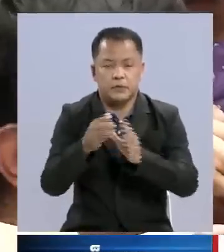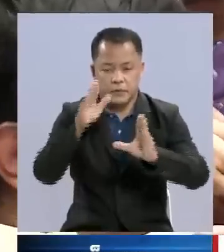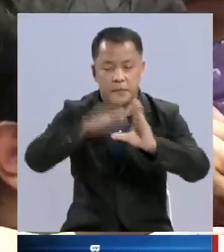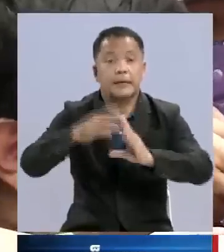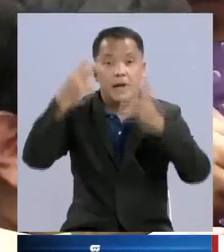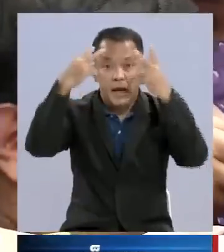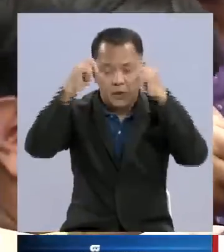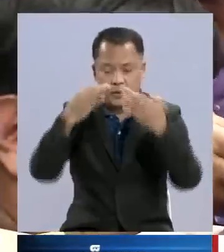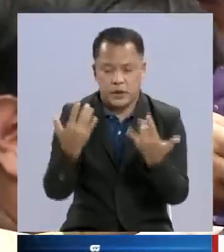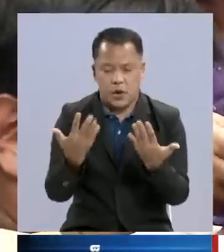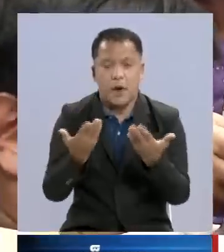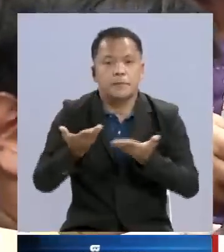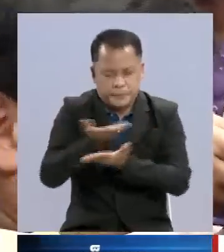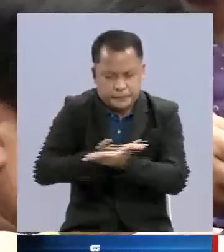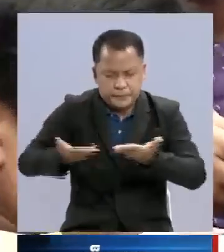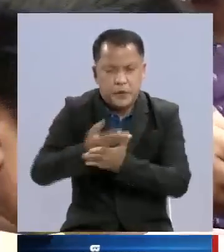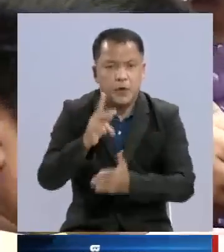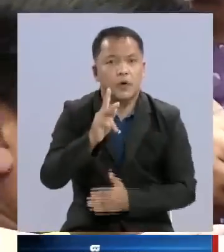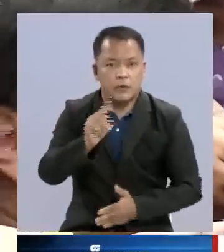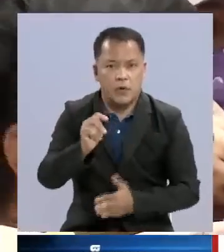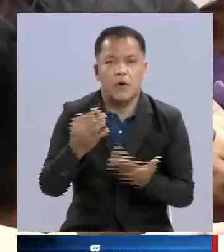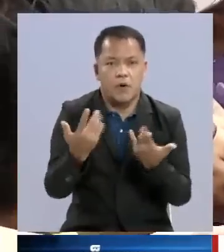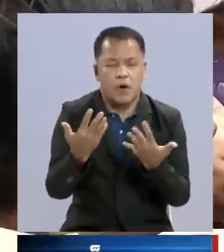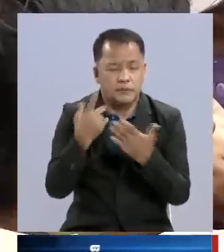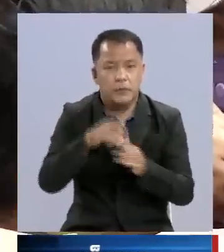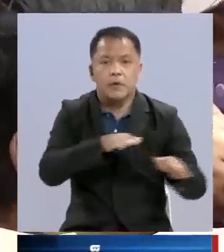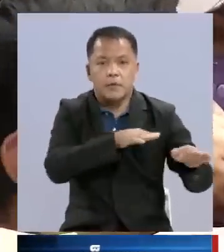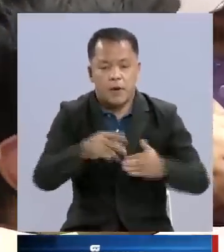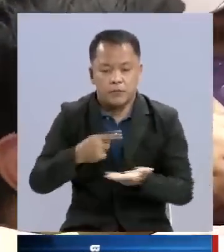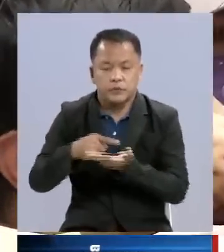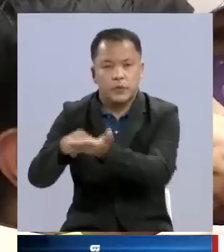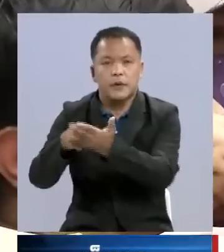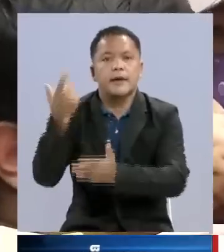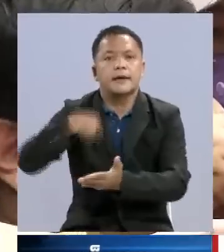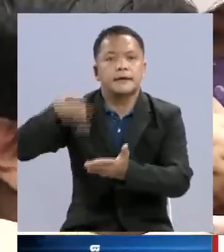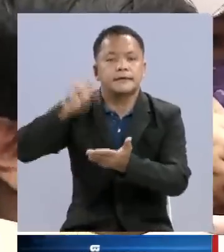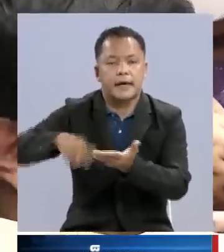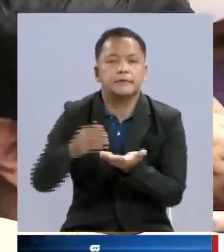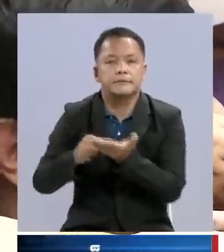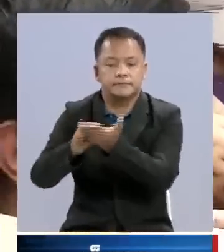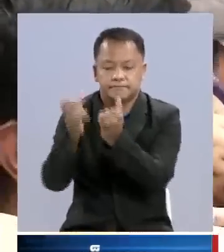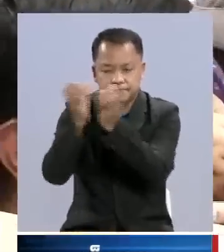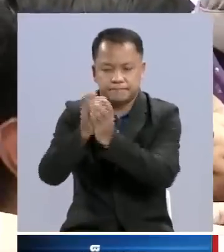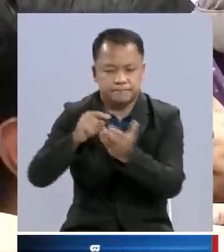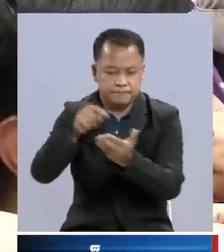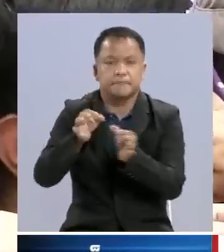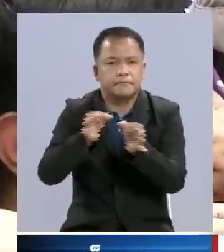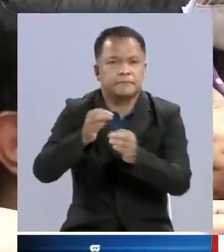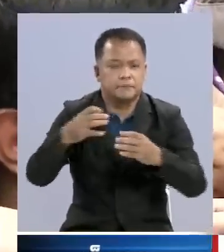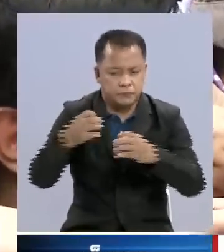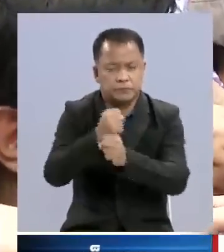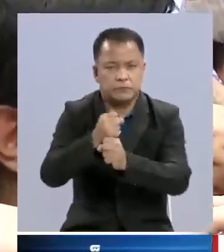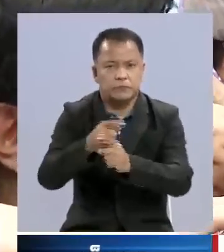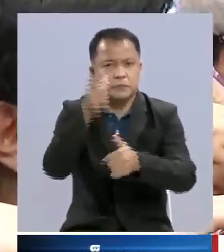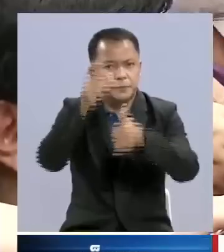ายกตอนนี้อยู่ระหว่างการพิจารณาของกกต.เพื่อเตรียมจะส่งเรื่องต่อให้ศาลรัฐธรรมนูญชี้ขาดว่าเป็นบุคคลที่เข้